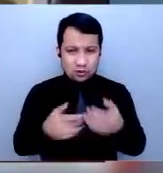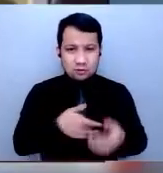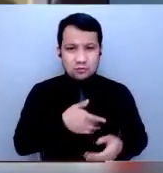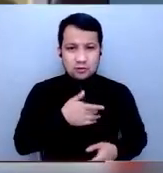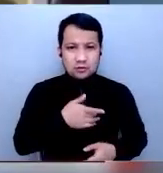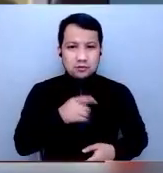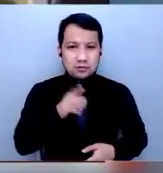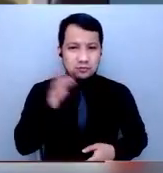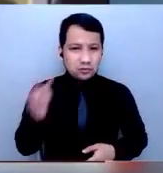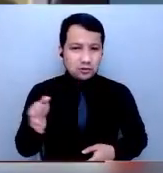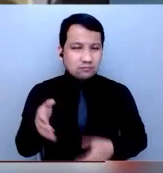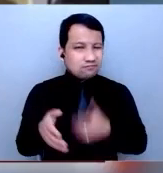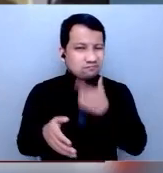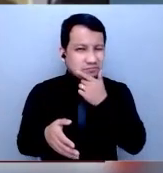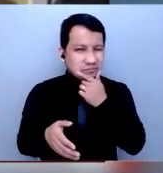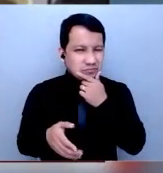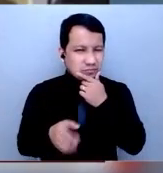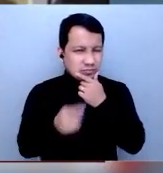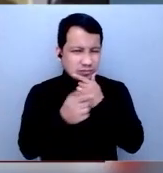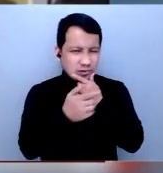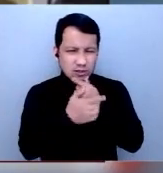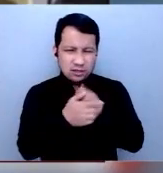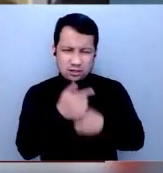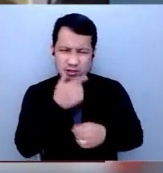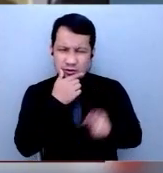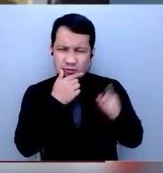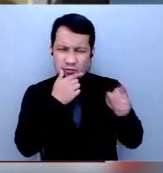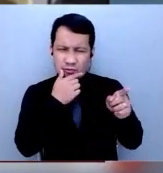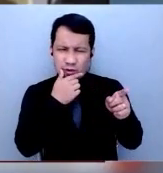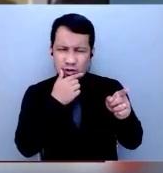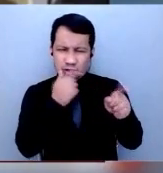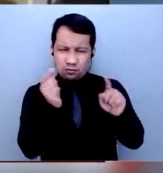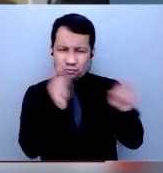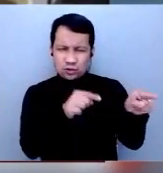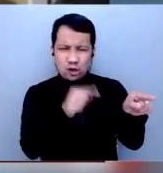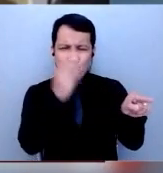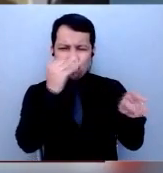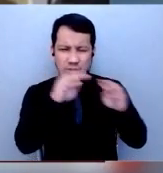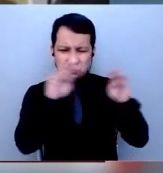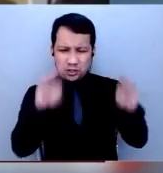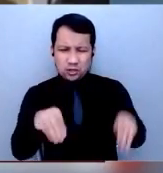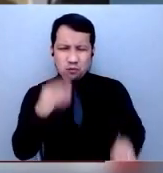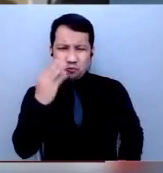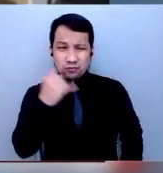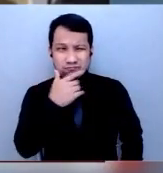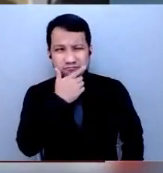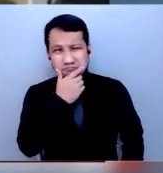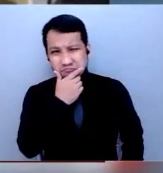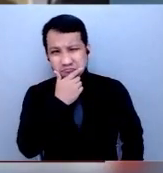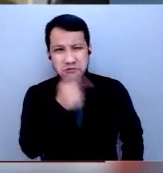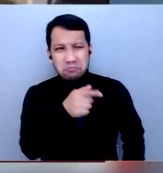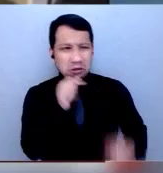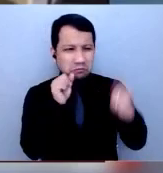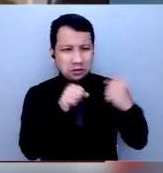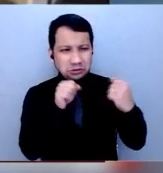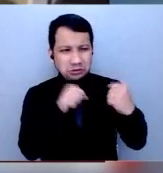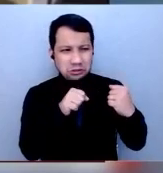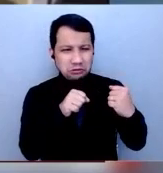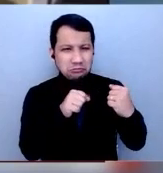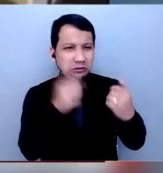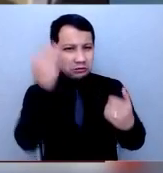dyan, bakit nagpunta siya dyan? Ano ba, meron bang usapan ito na hindi namin alam?